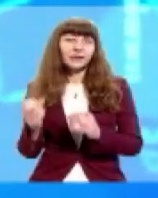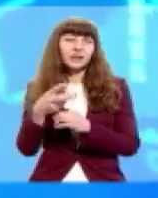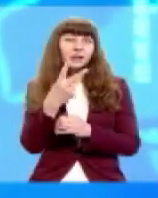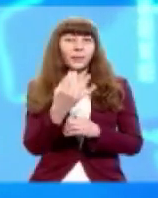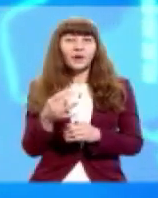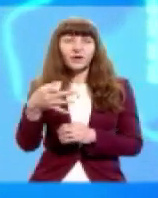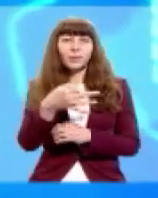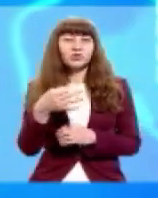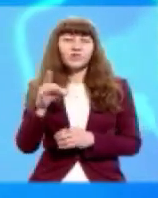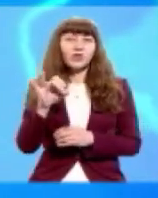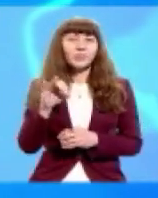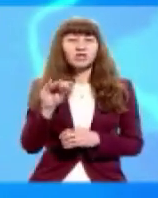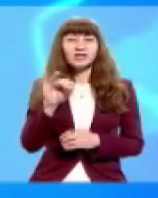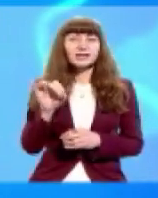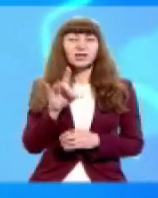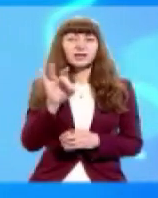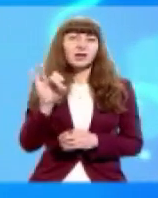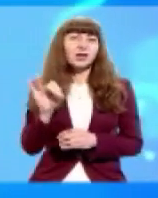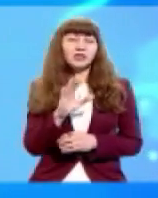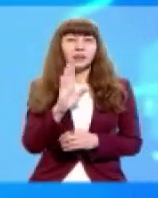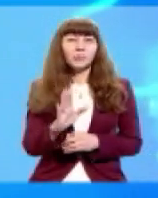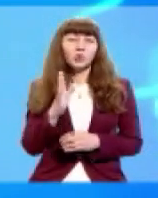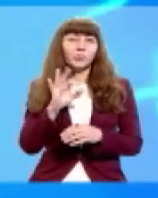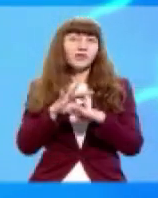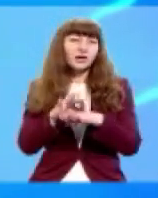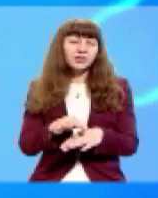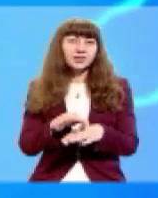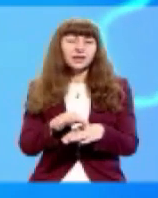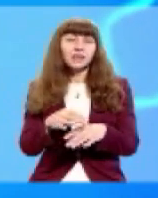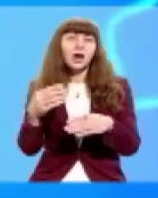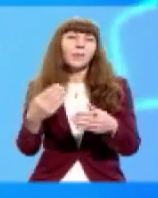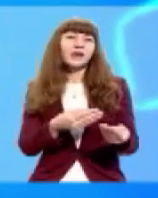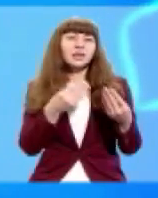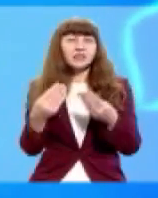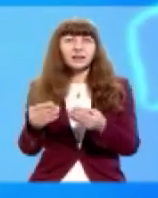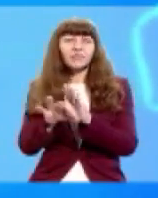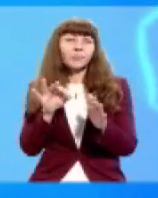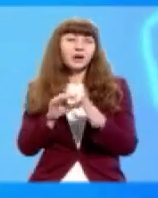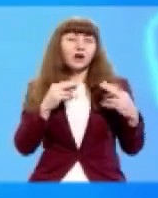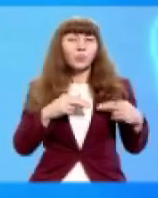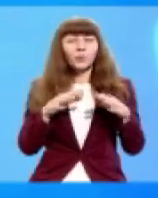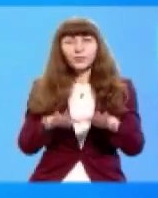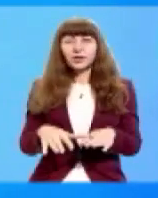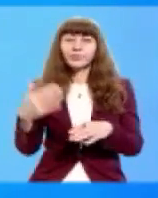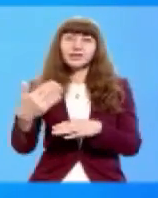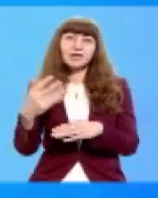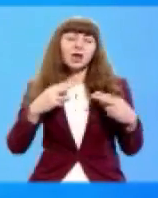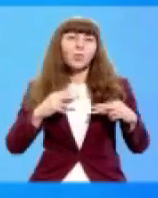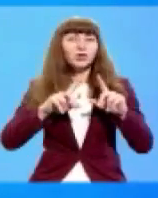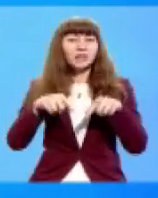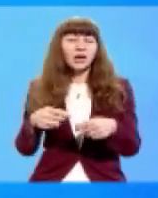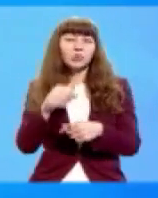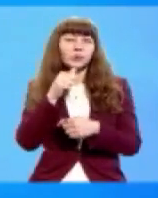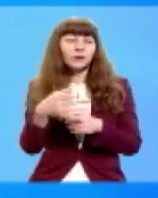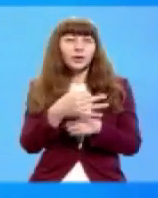12 мая в областной филармонии «Жастар-Сарае» проведут ярмарку вакансий. Участие примут более 50 работодателей региона. Также на